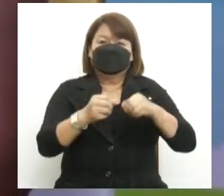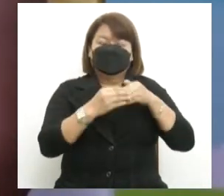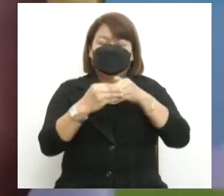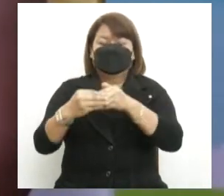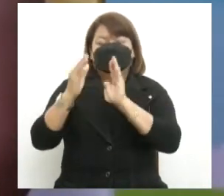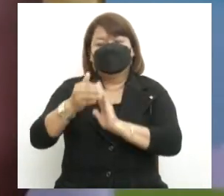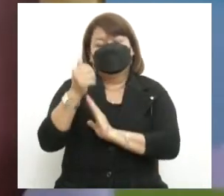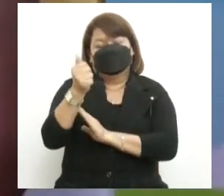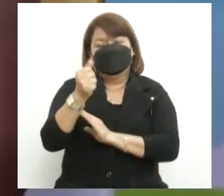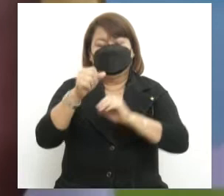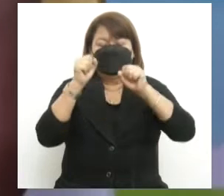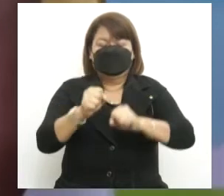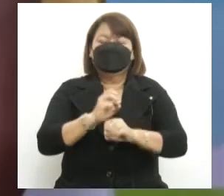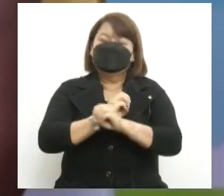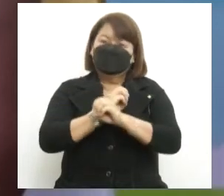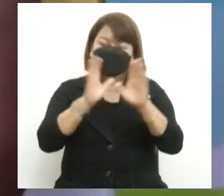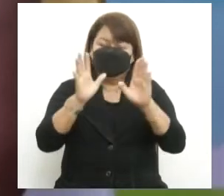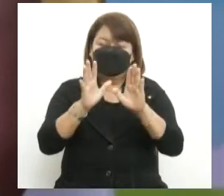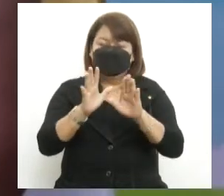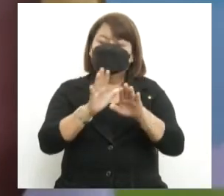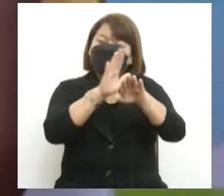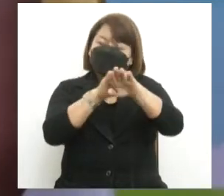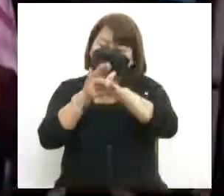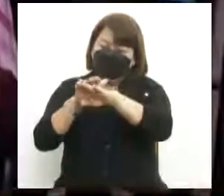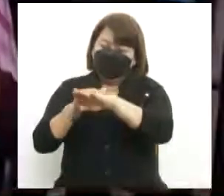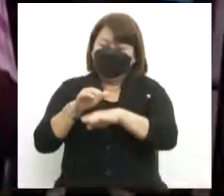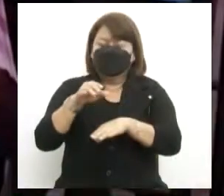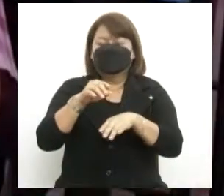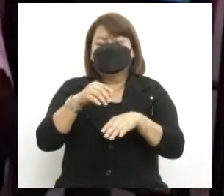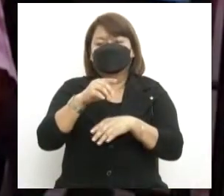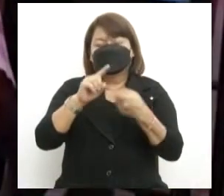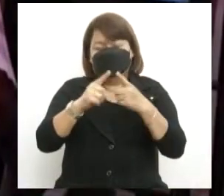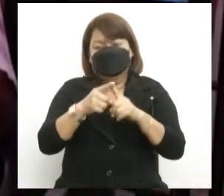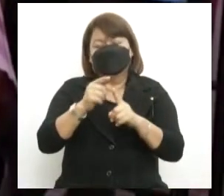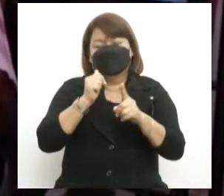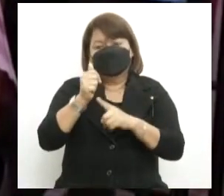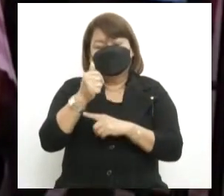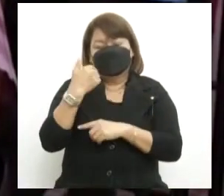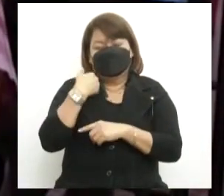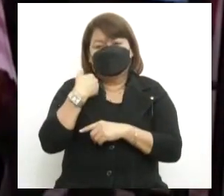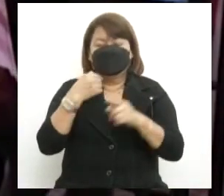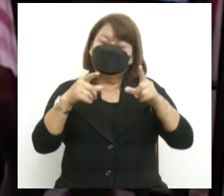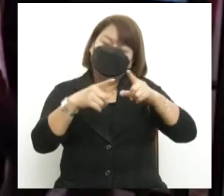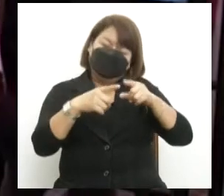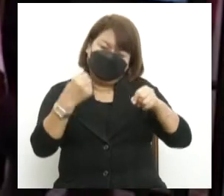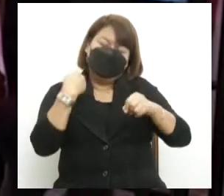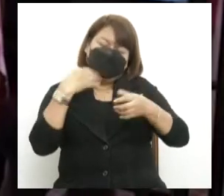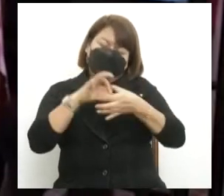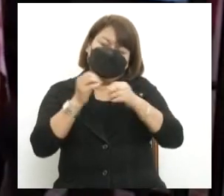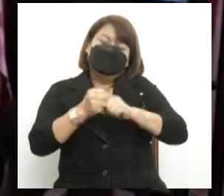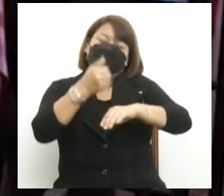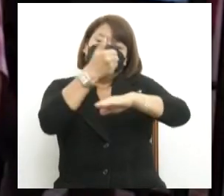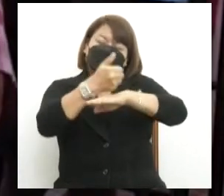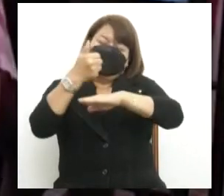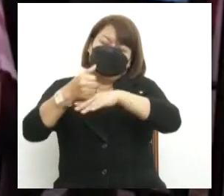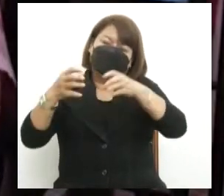ได้สามารถชักจูงโน้มน้าวใจเพื่อนๆได้เช่นมีบทบาทในการเป็นผู้นำกลุ่มเพื่อช่วยให้ส